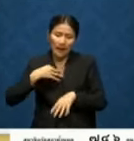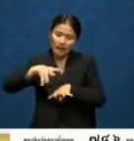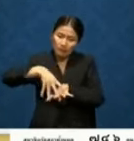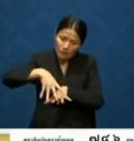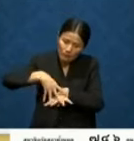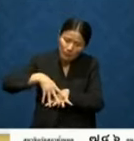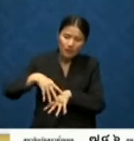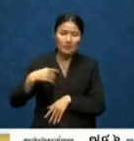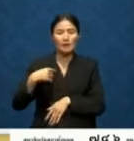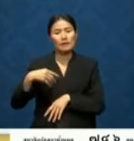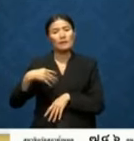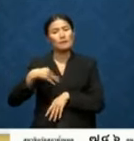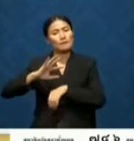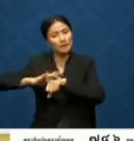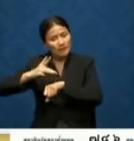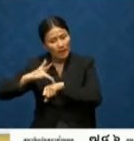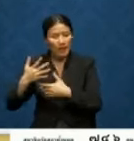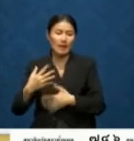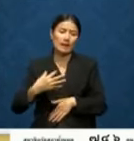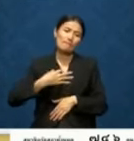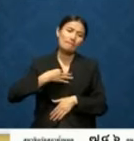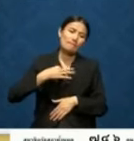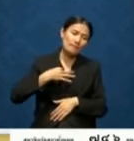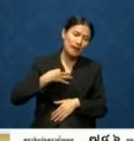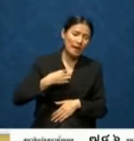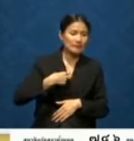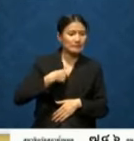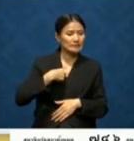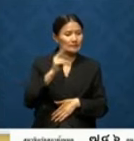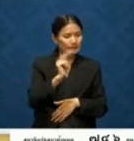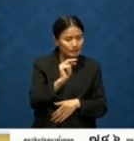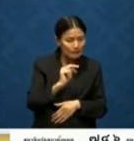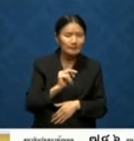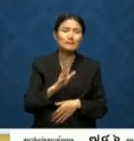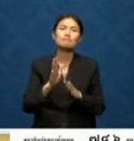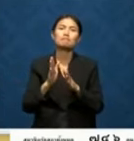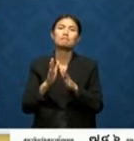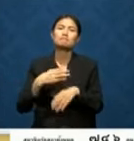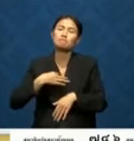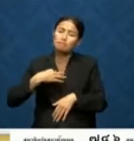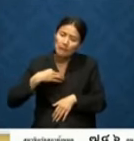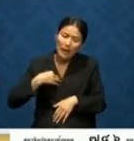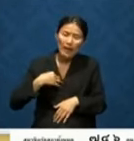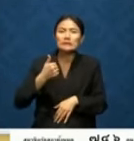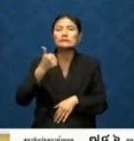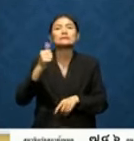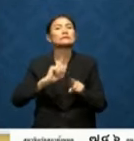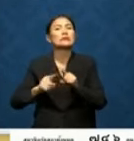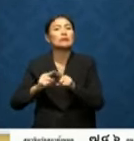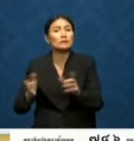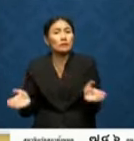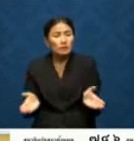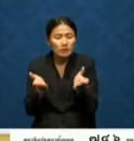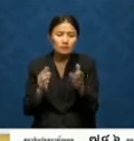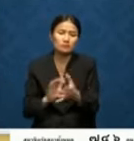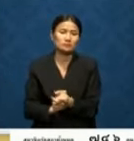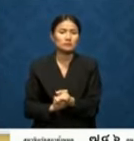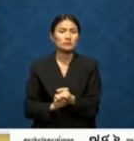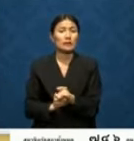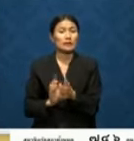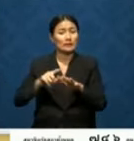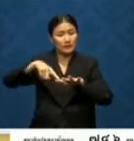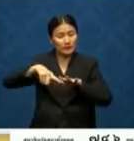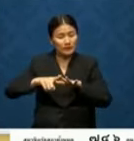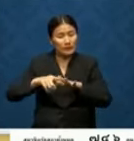ผ้าฝ้ายผ้าห้อมผ้าครามหรือผ้าอื่นๆไม่ว่าจะเป็นหัตถกรรมเ